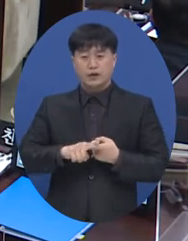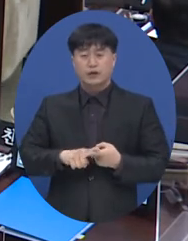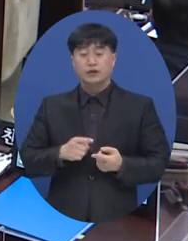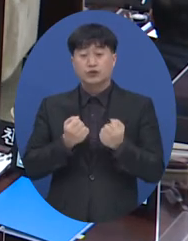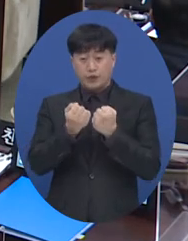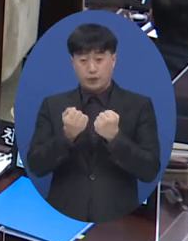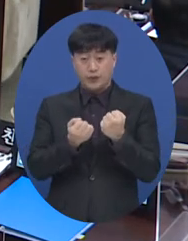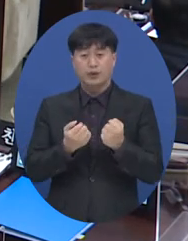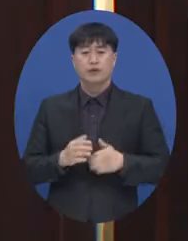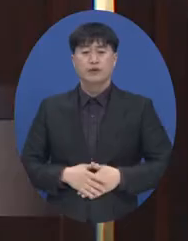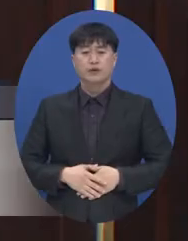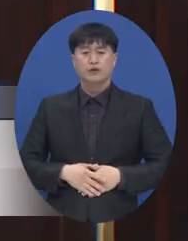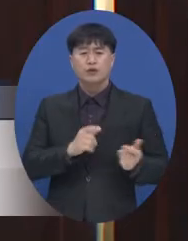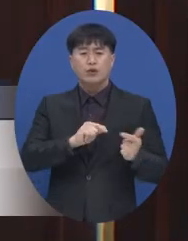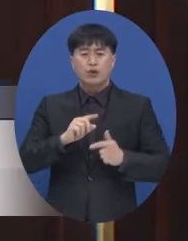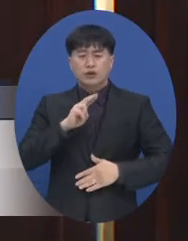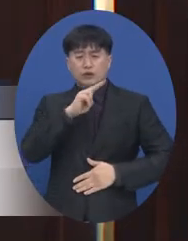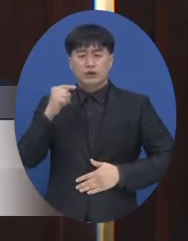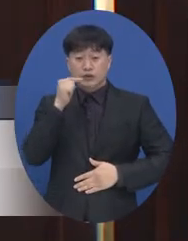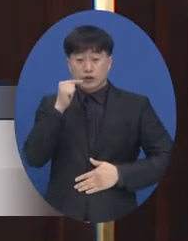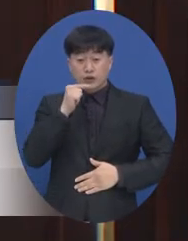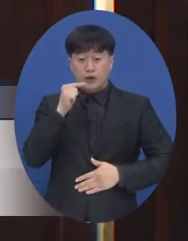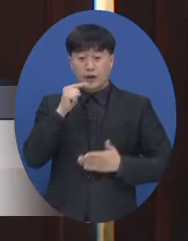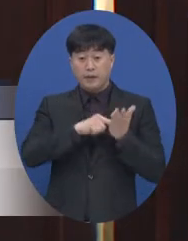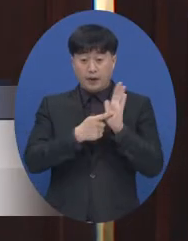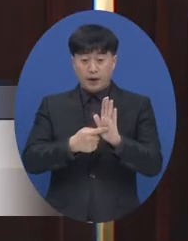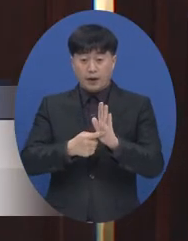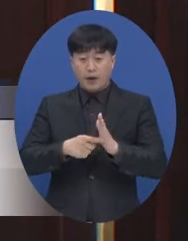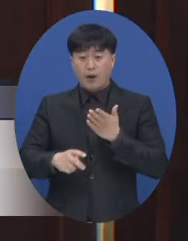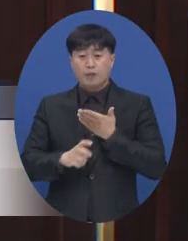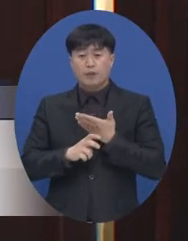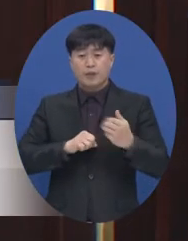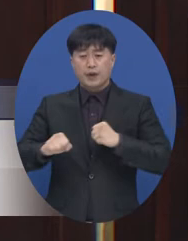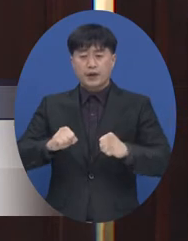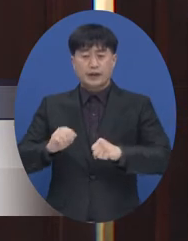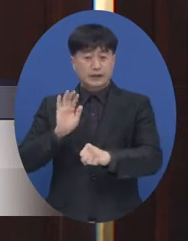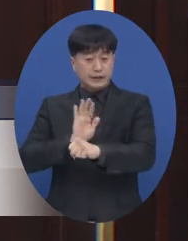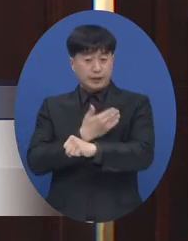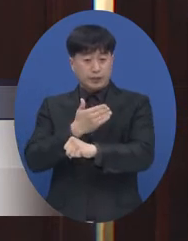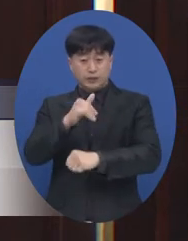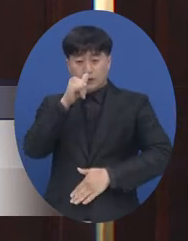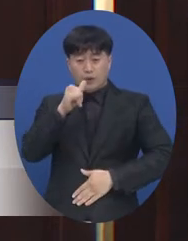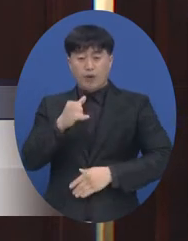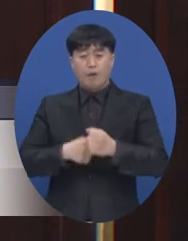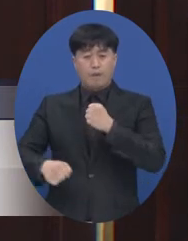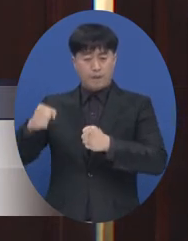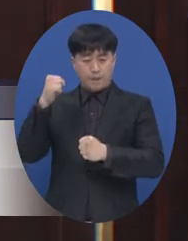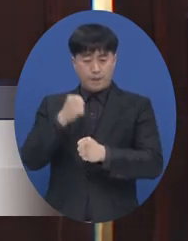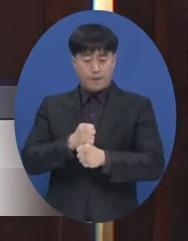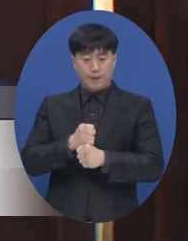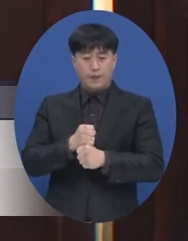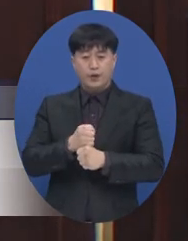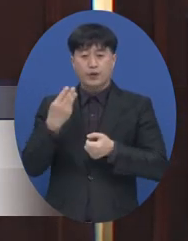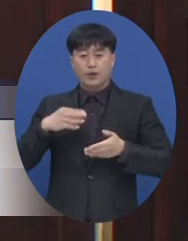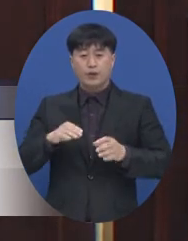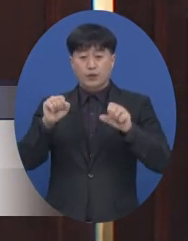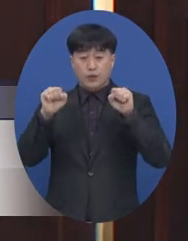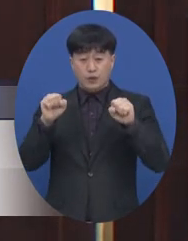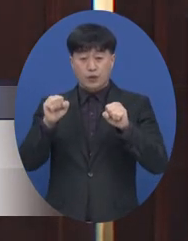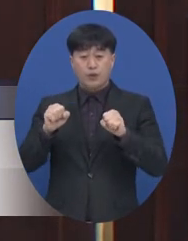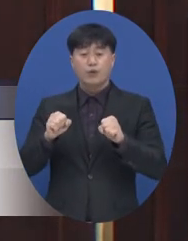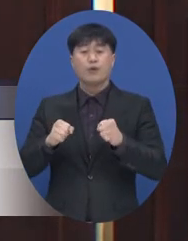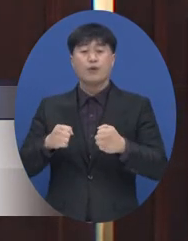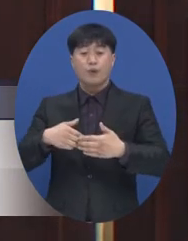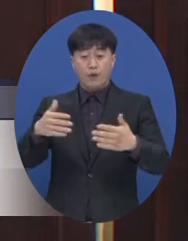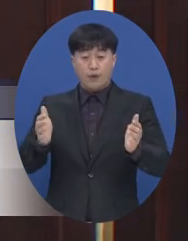이루어졌고 쫑 목을 철저히 규명하여 입어 팽이 나 잘못된 관행이 있다면 바로 잡고 경기도 체육회 관련